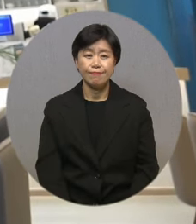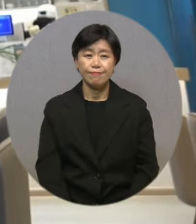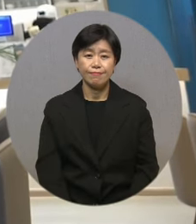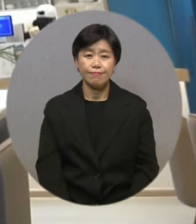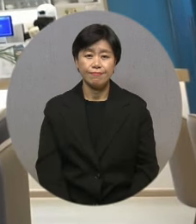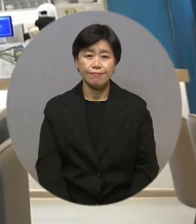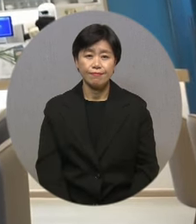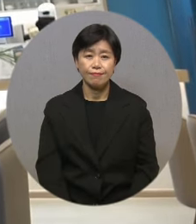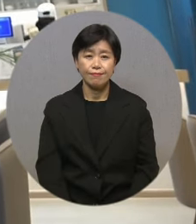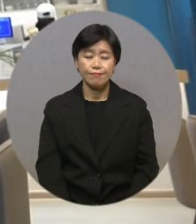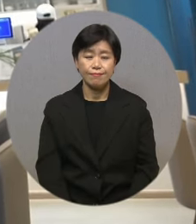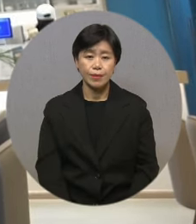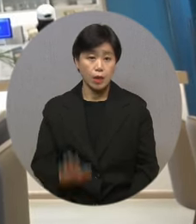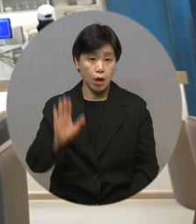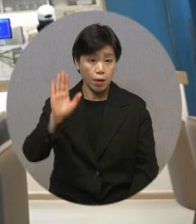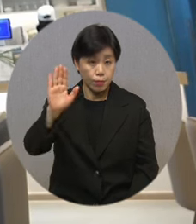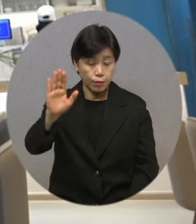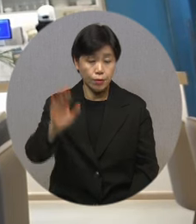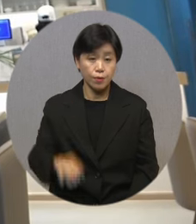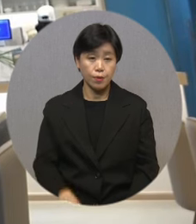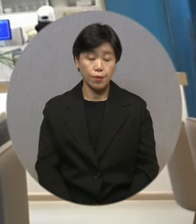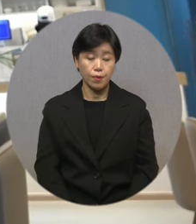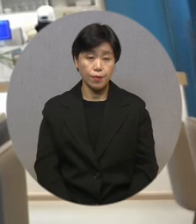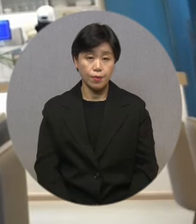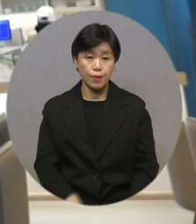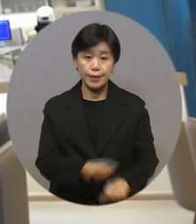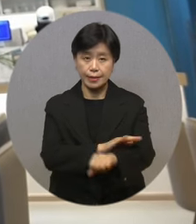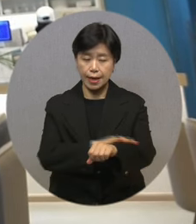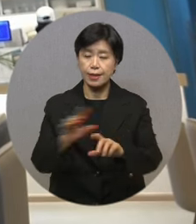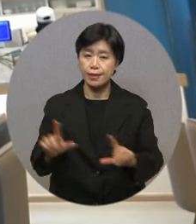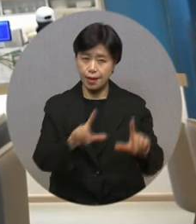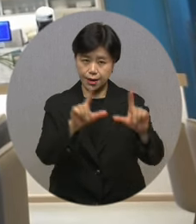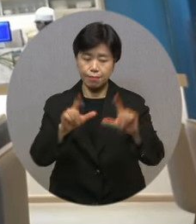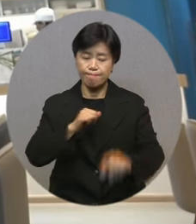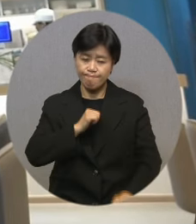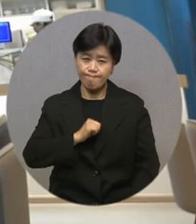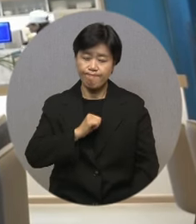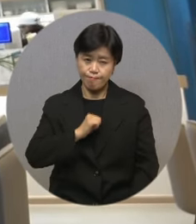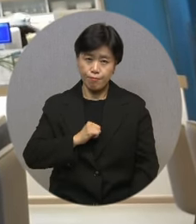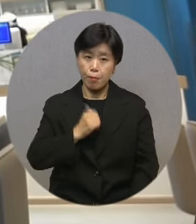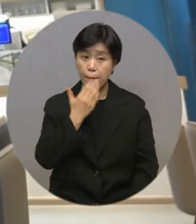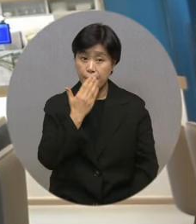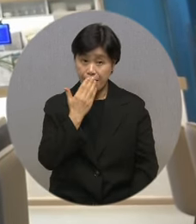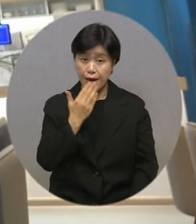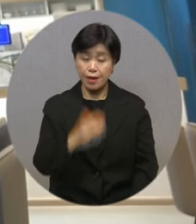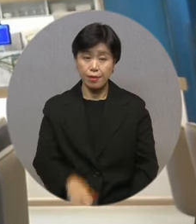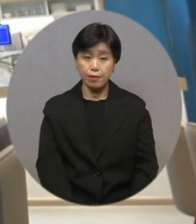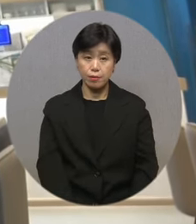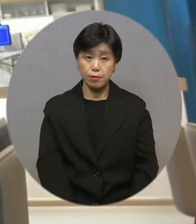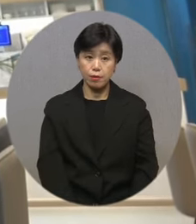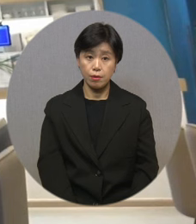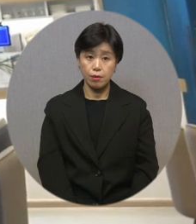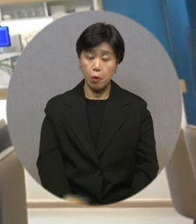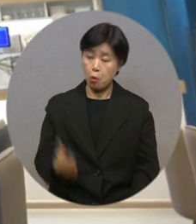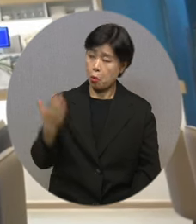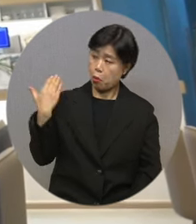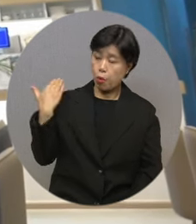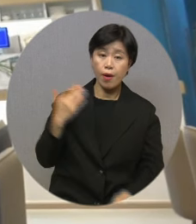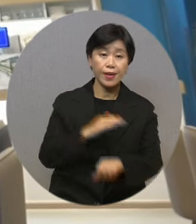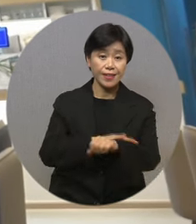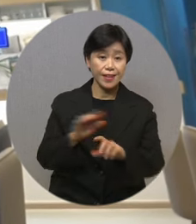절반도 잘 견디고 버텨왔듯이 남은 절반도